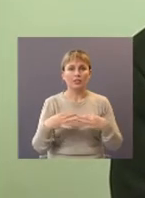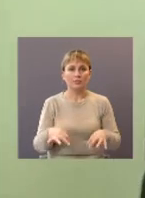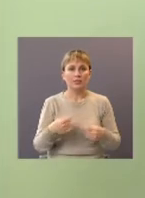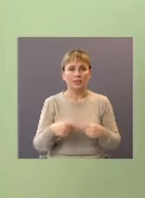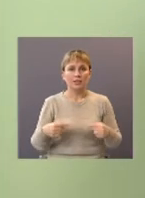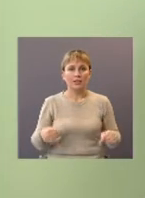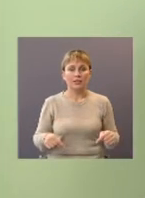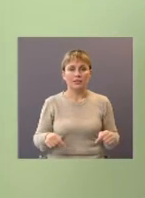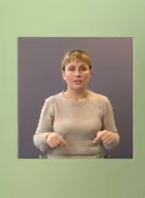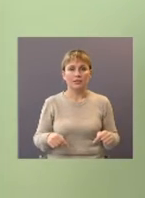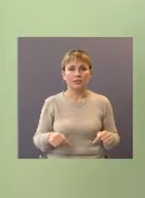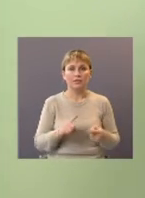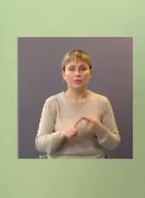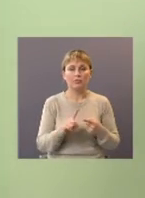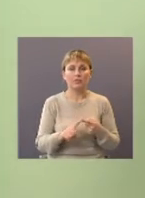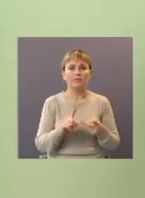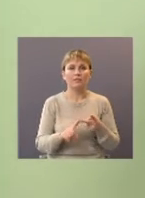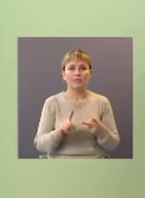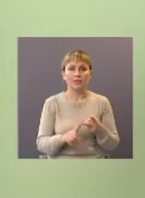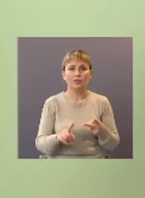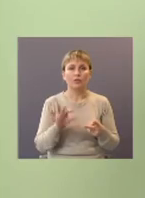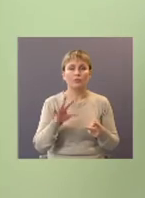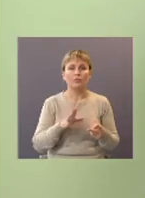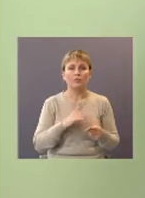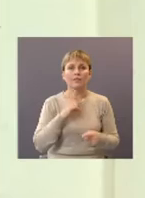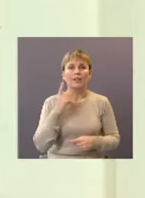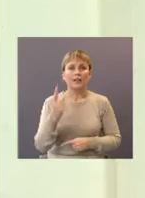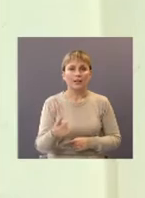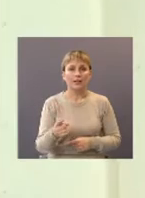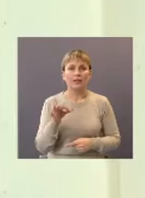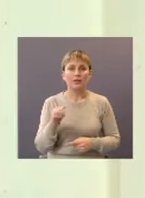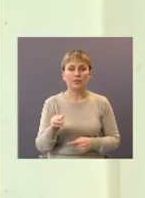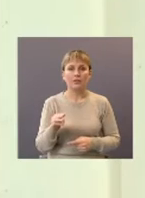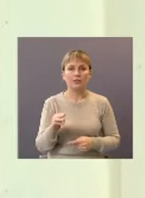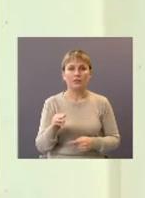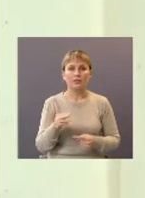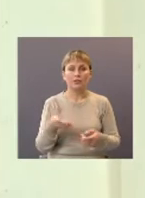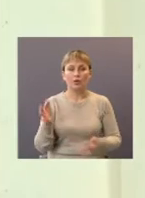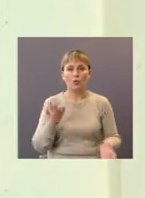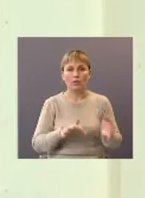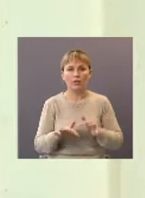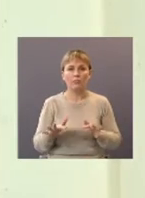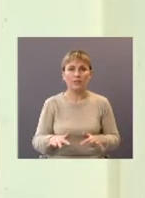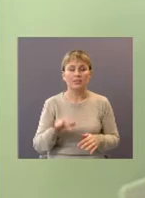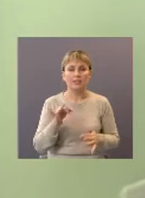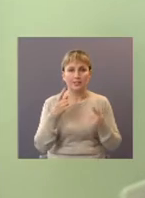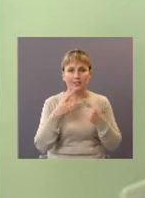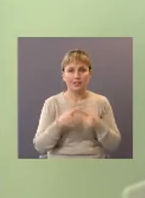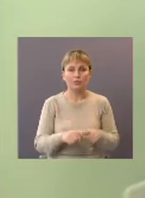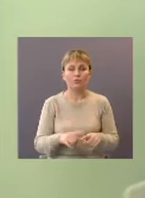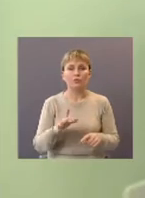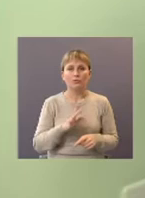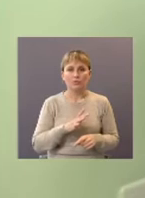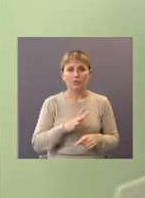сети. Во-первых. Во-вторых, он был вдали от горных местностей. И инфраструктура